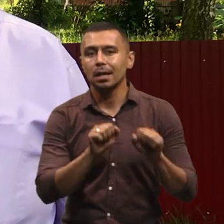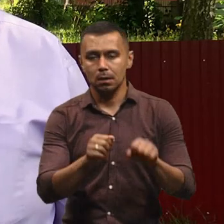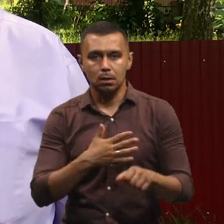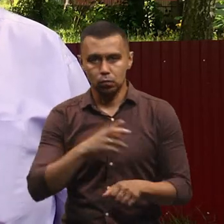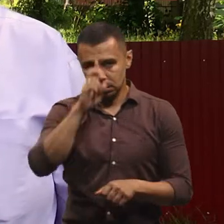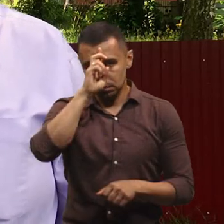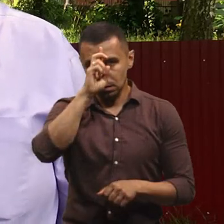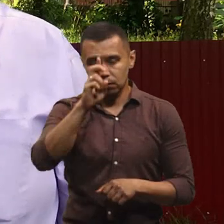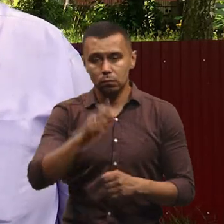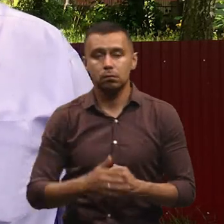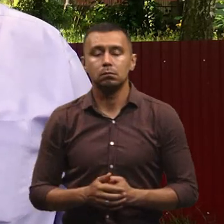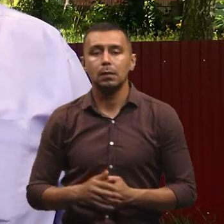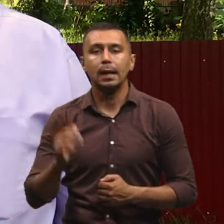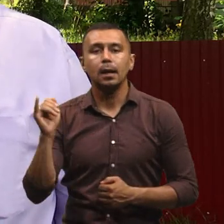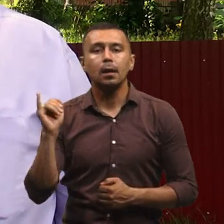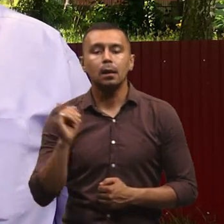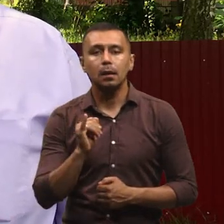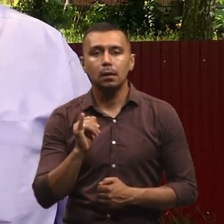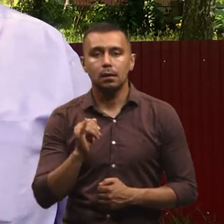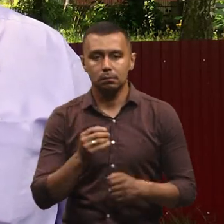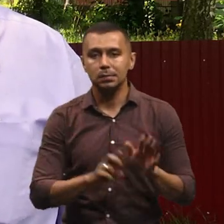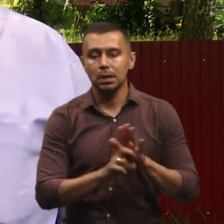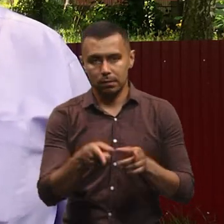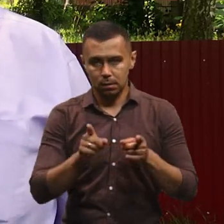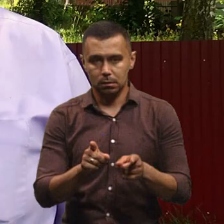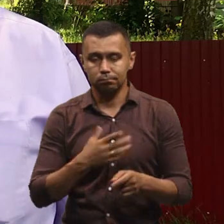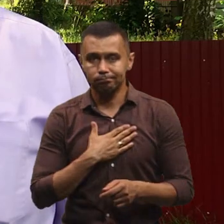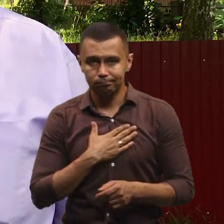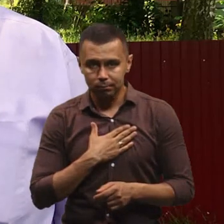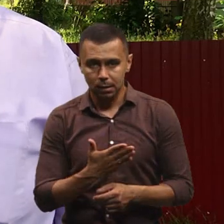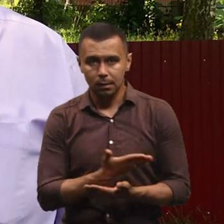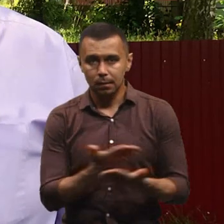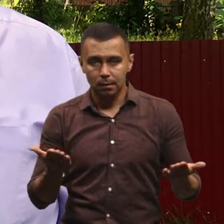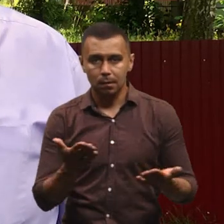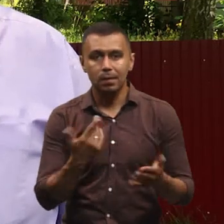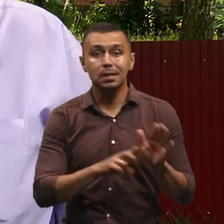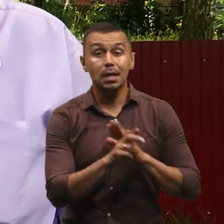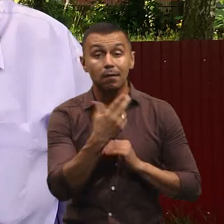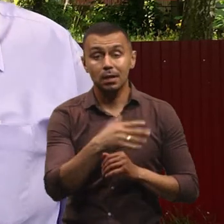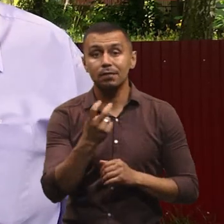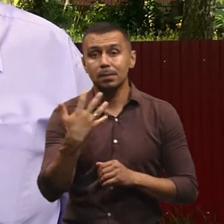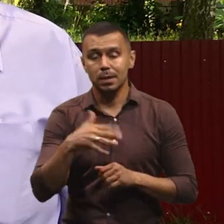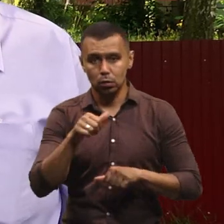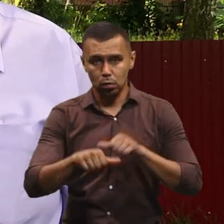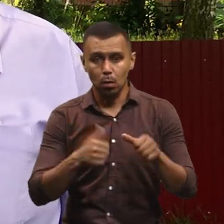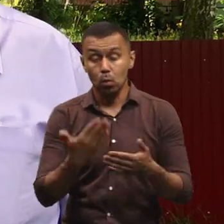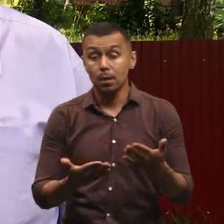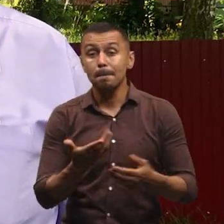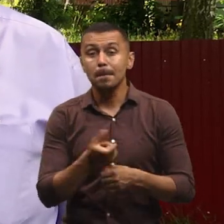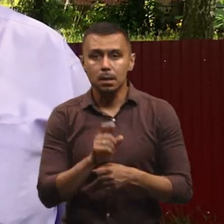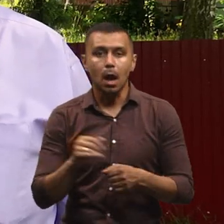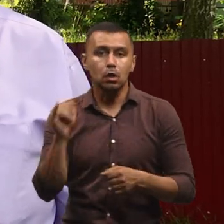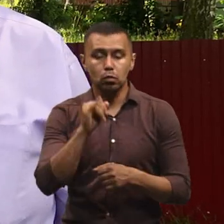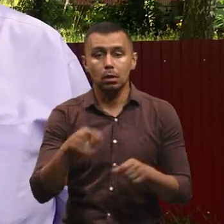нашу державу і церква дійсно благодатна в церкві вже 250 років може і більше Ну так історик